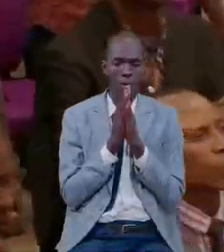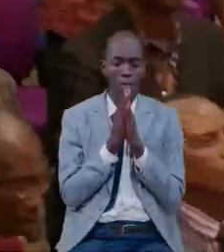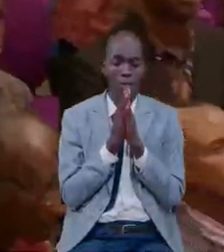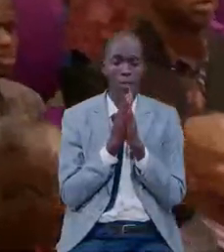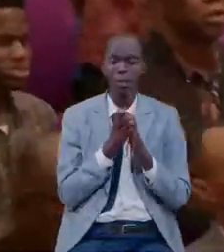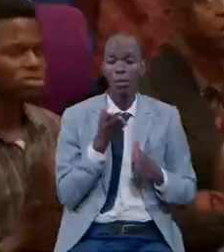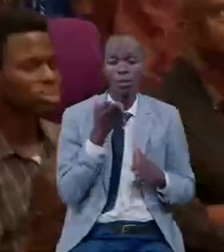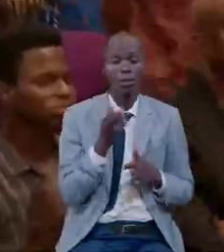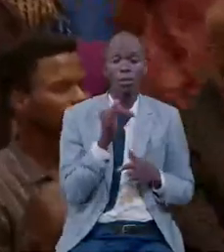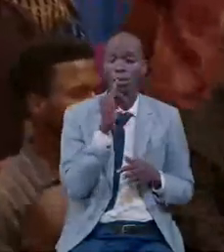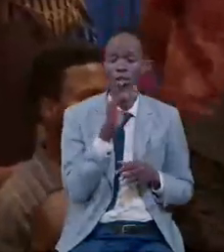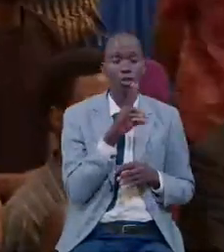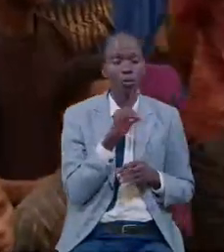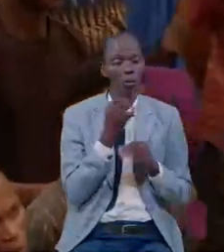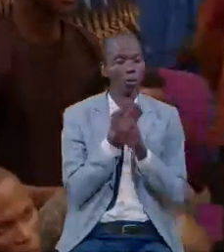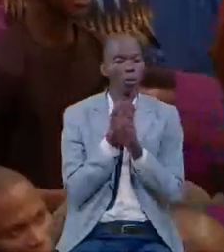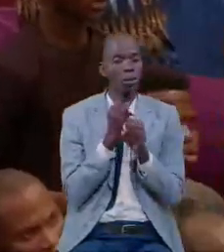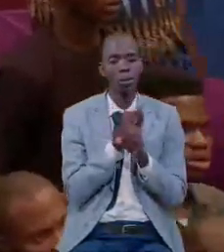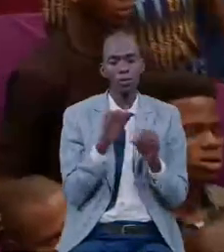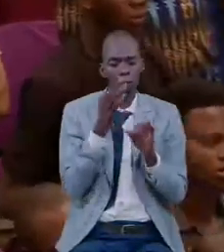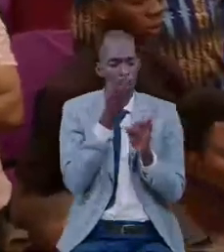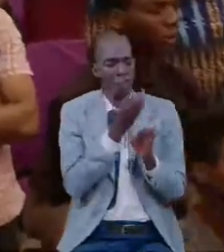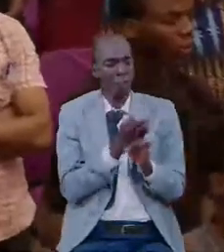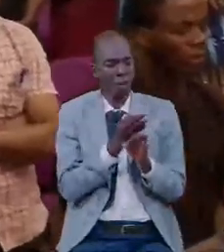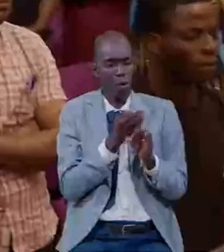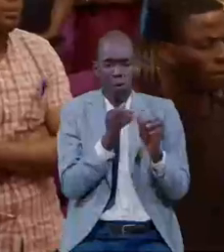Il n'y a pas de foi salvatrice